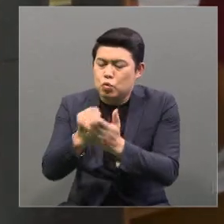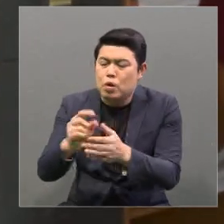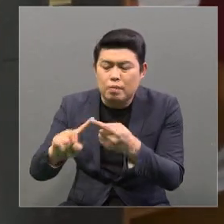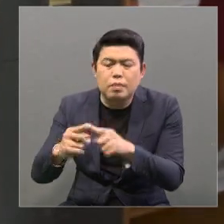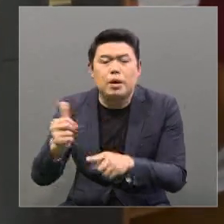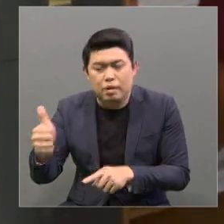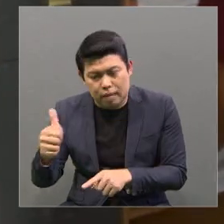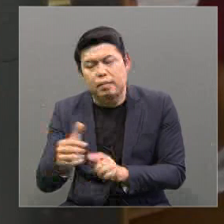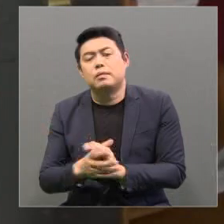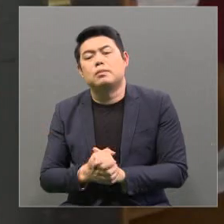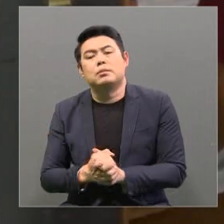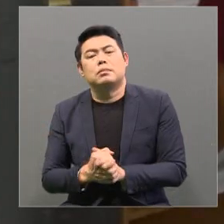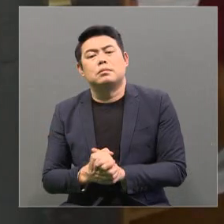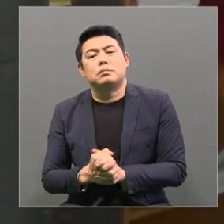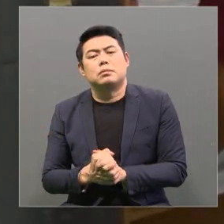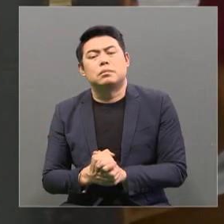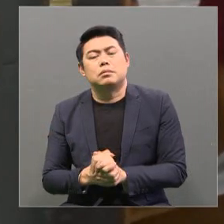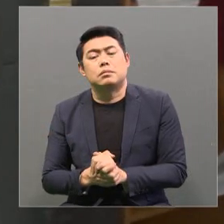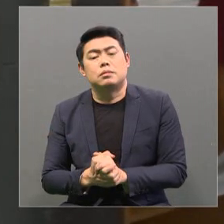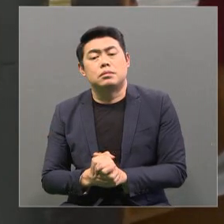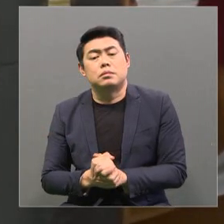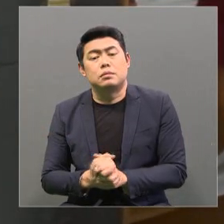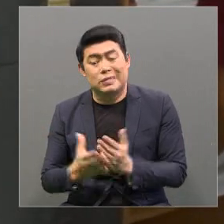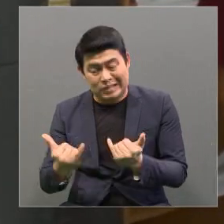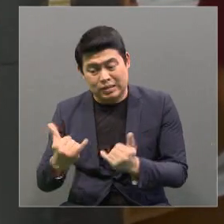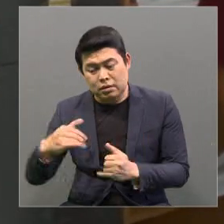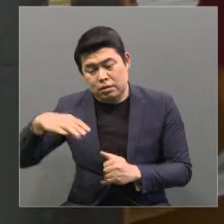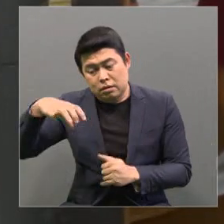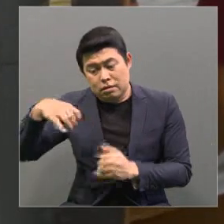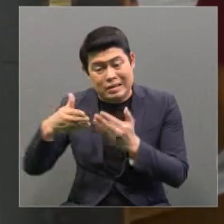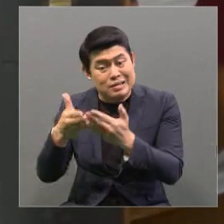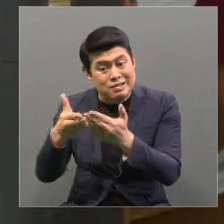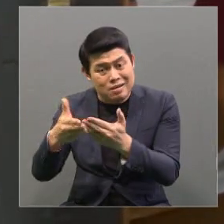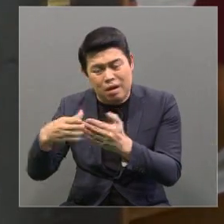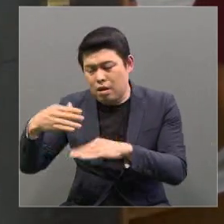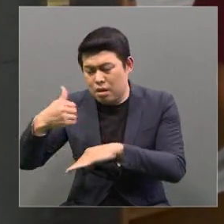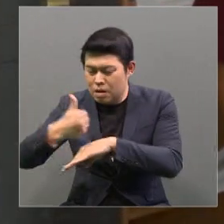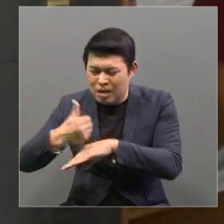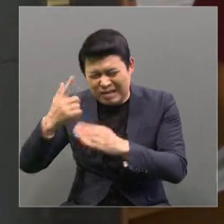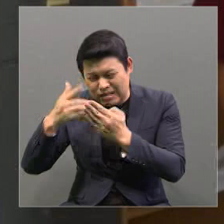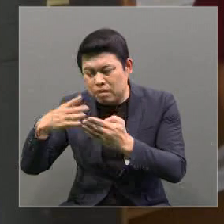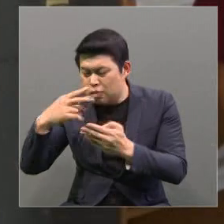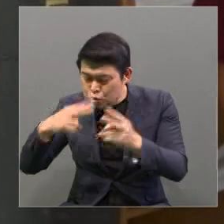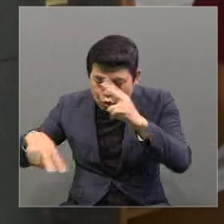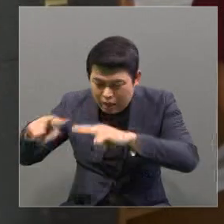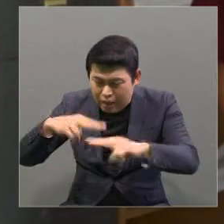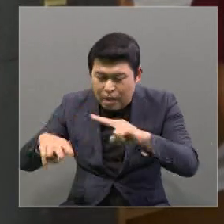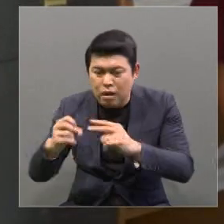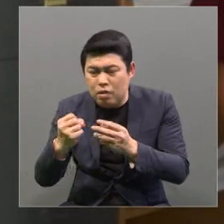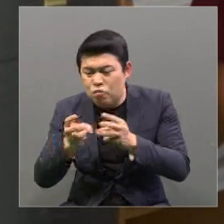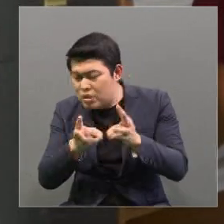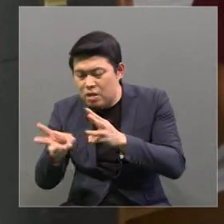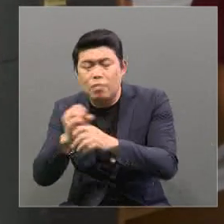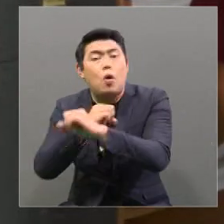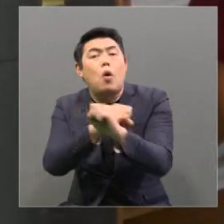อนนะครับอีกเรื่องนึงก็คือตอนนี้ทางเจ้าท่าก็ได้มีมาตรการในเรื่องของการไปดูในเรื่องของการรักษาความปลอดภัยอยู่แล้ว